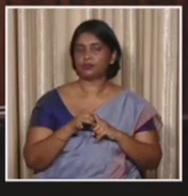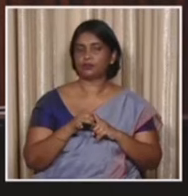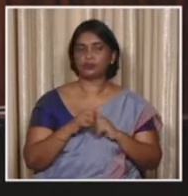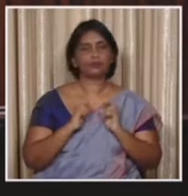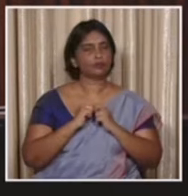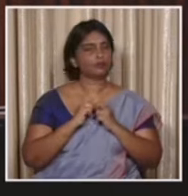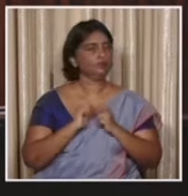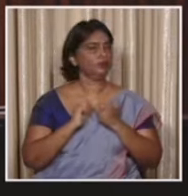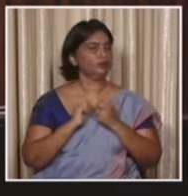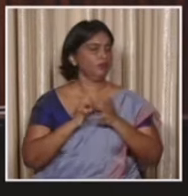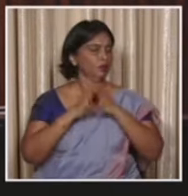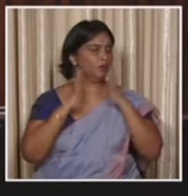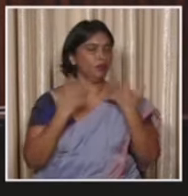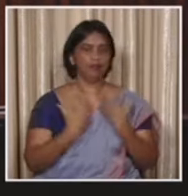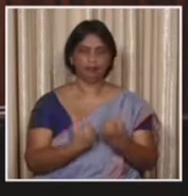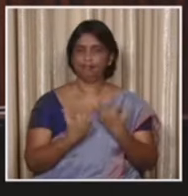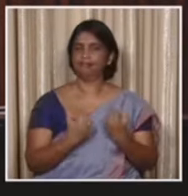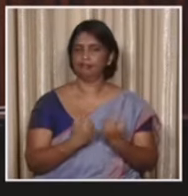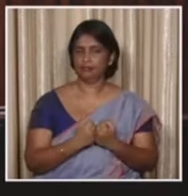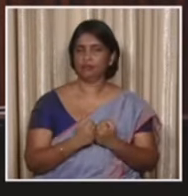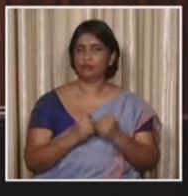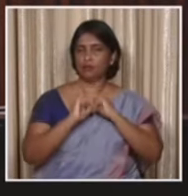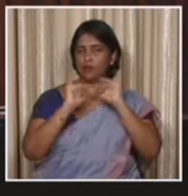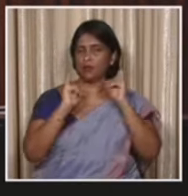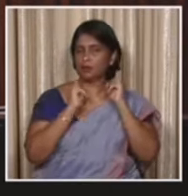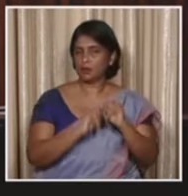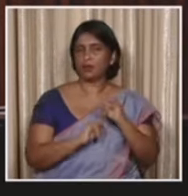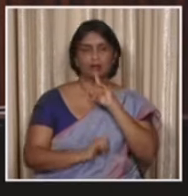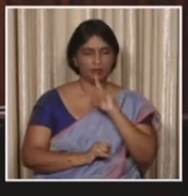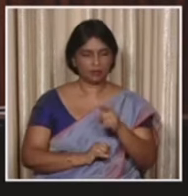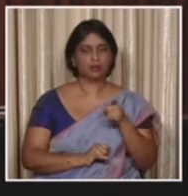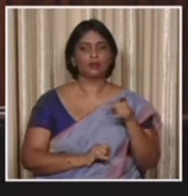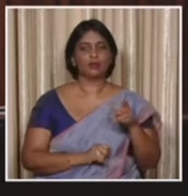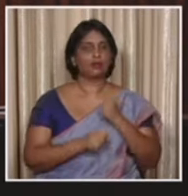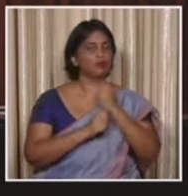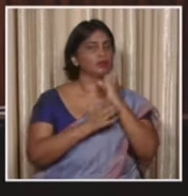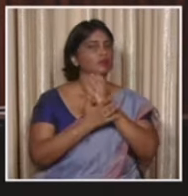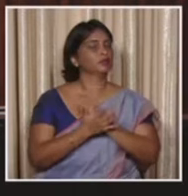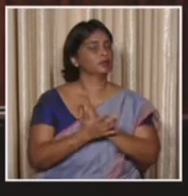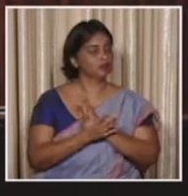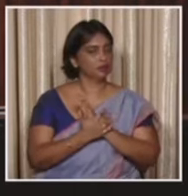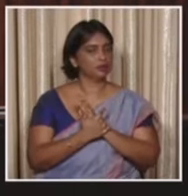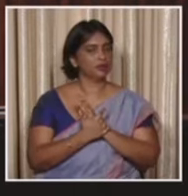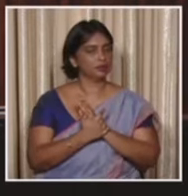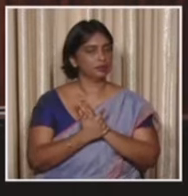ගැටලු රාශියක් මුණ ගැහුණා. මේ ලොකුම චෝදනාව තමයි එල්ල කරේ ආණ්ඩුක ව්‍යවස්ථාවේ